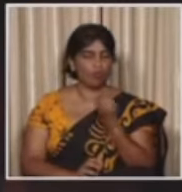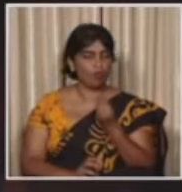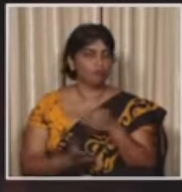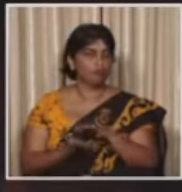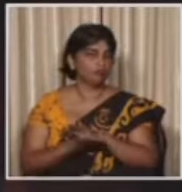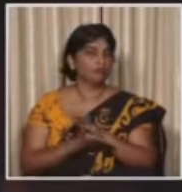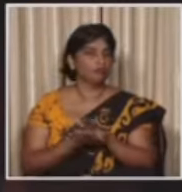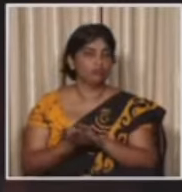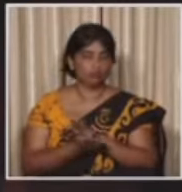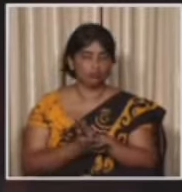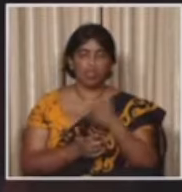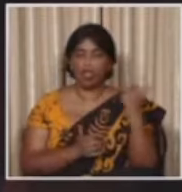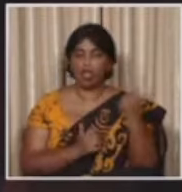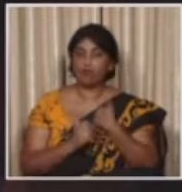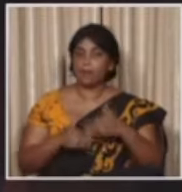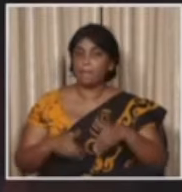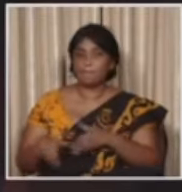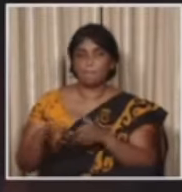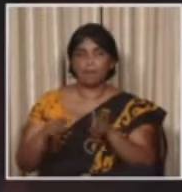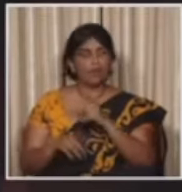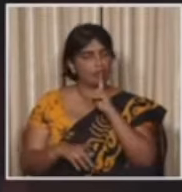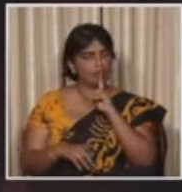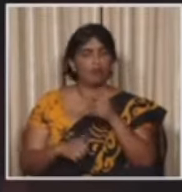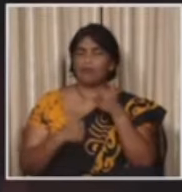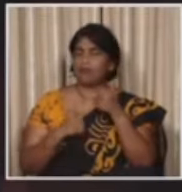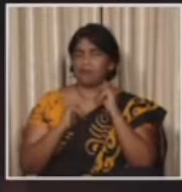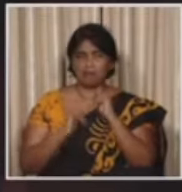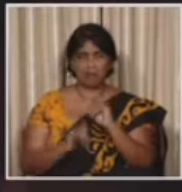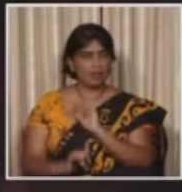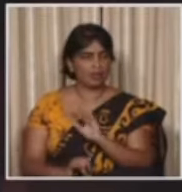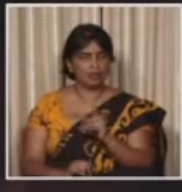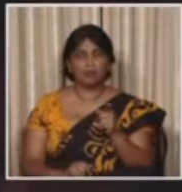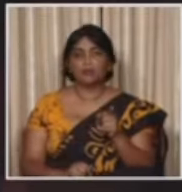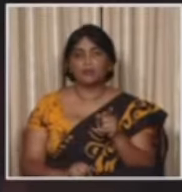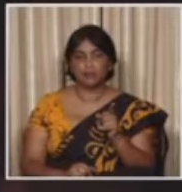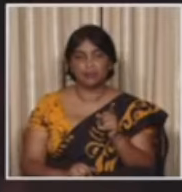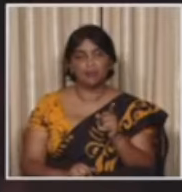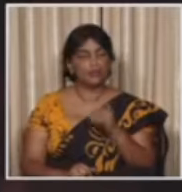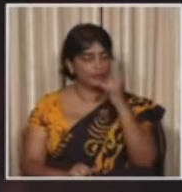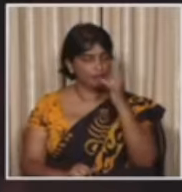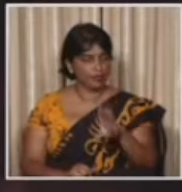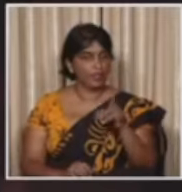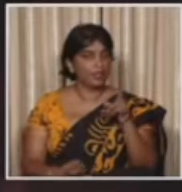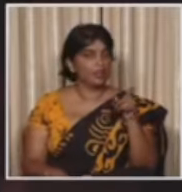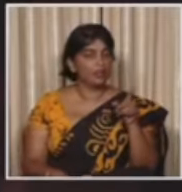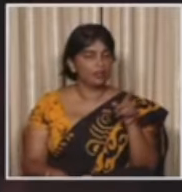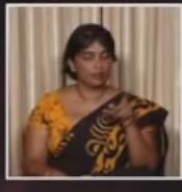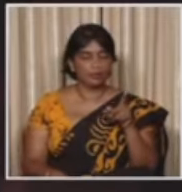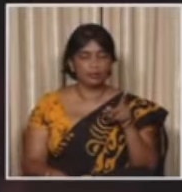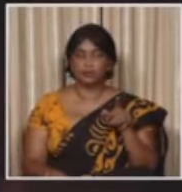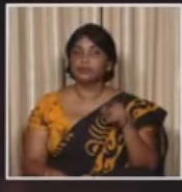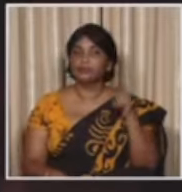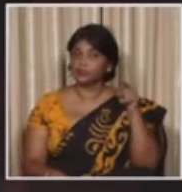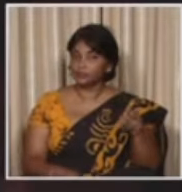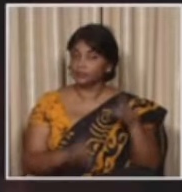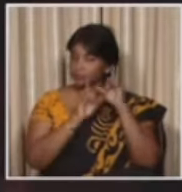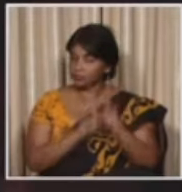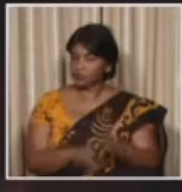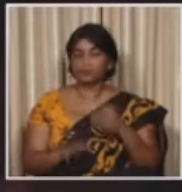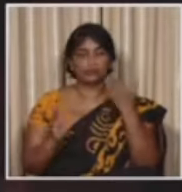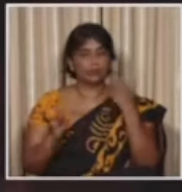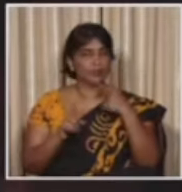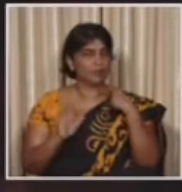නිවැරදි වෙනවා, අපි අලුත් පාරක යනවා, ඒක වරදක් නෙවෙයි. ඒ නිසා මේ වගේ